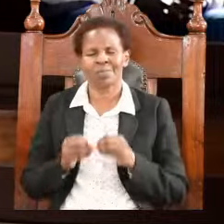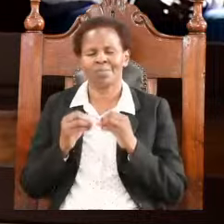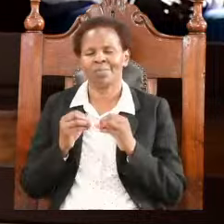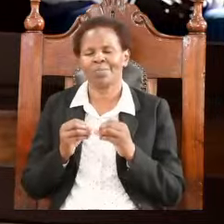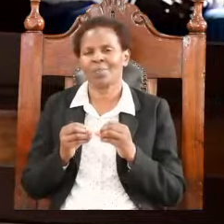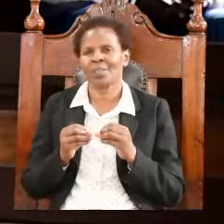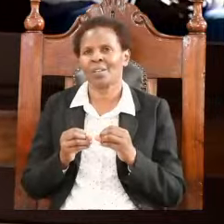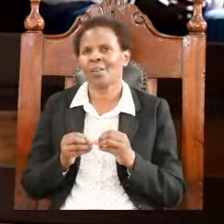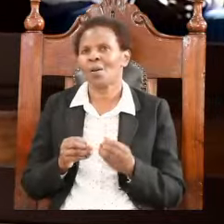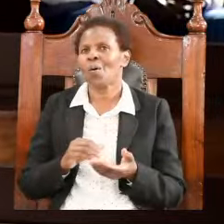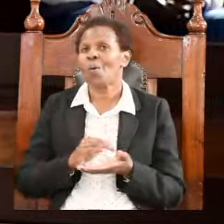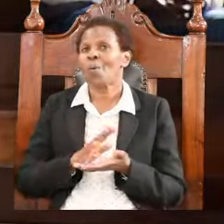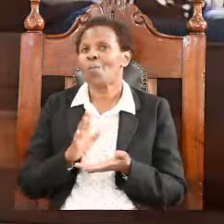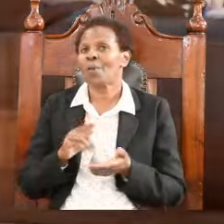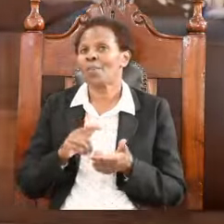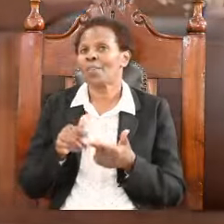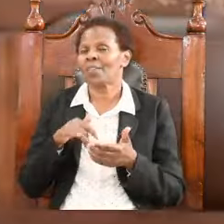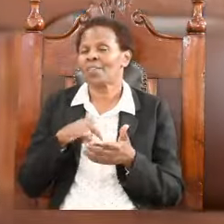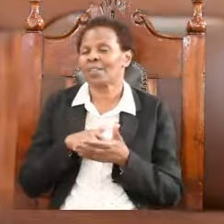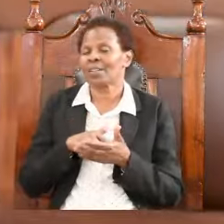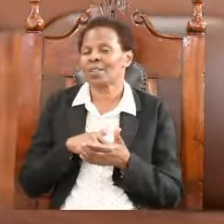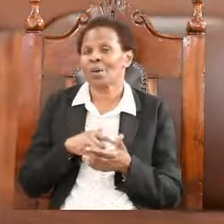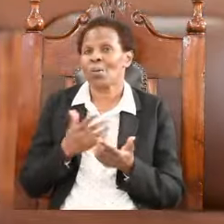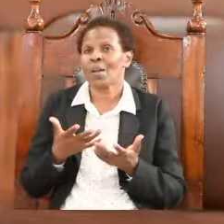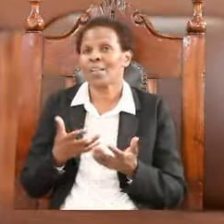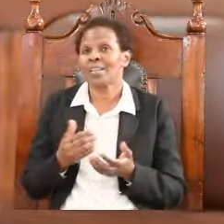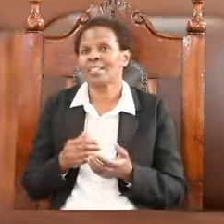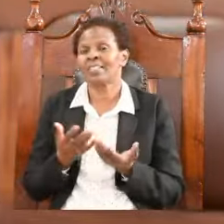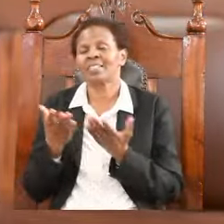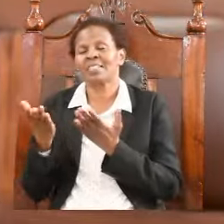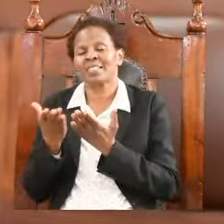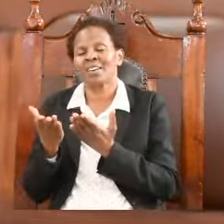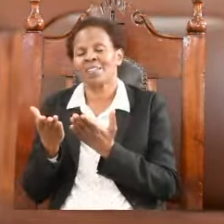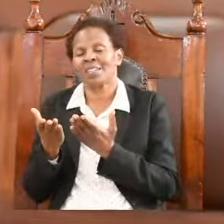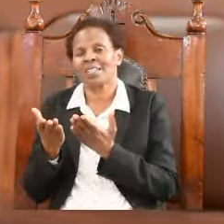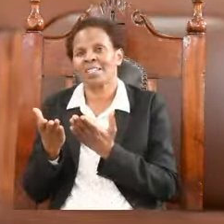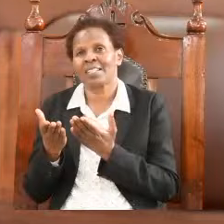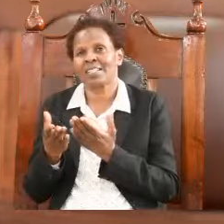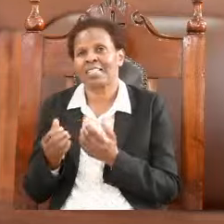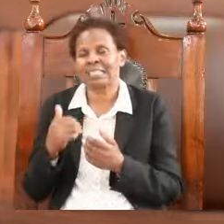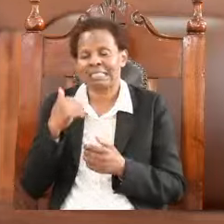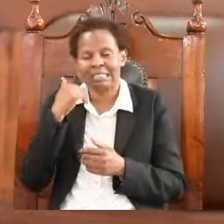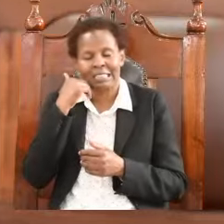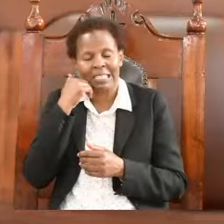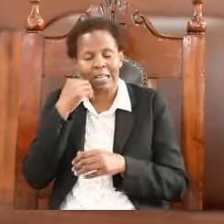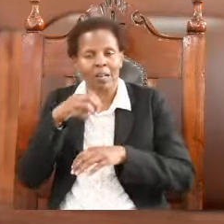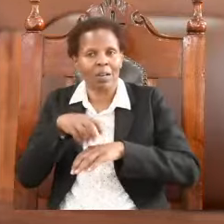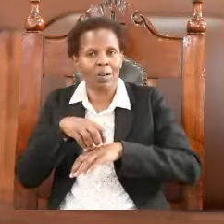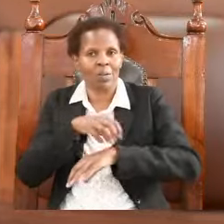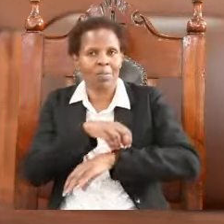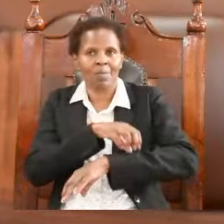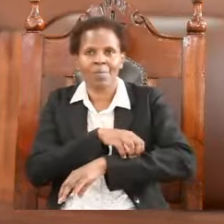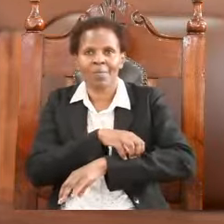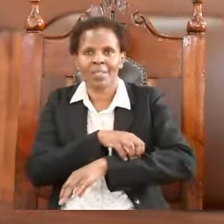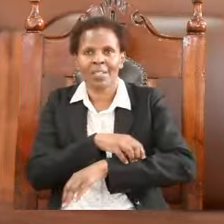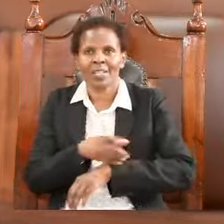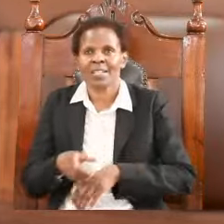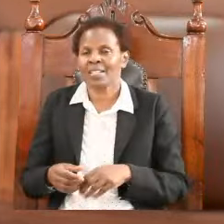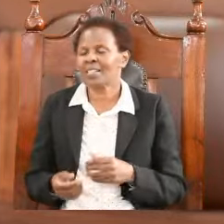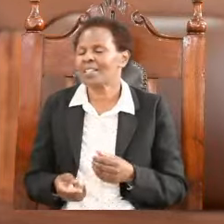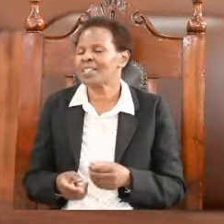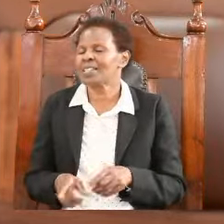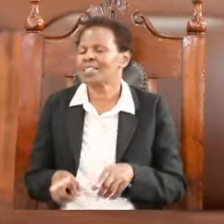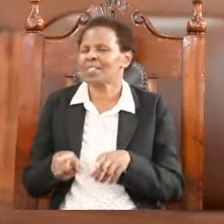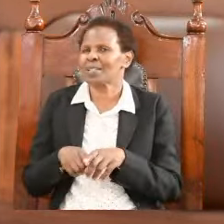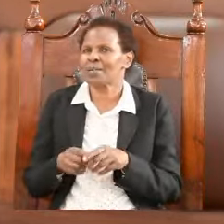Nigeo ntopi yago tueka gobo, aga koroko liana kuwa ratu gata. Uliya ratu gata nake ni muru waruma agu. Ugo nake we mwene no waru